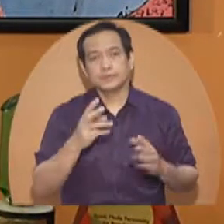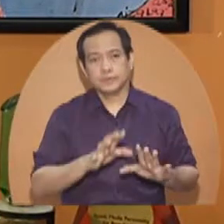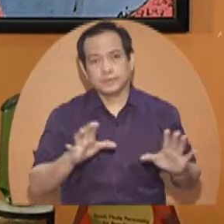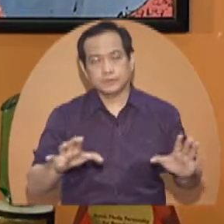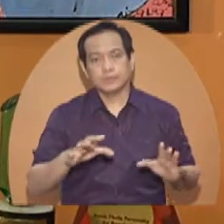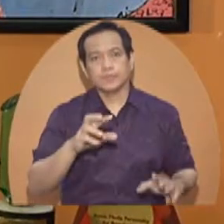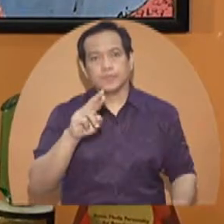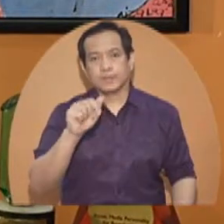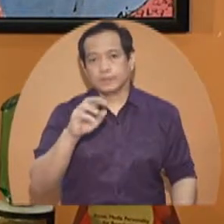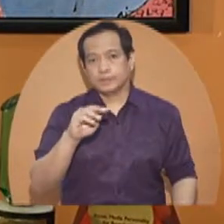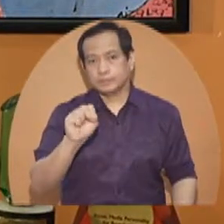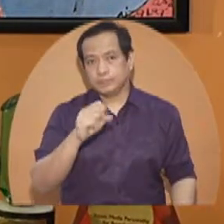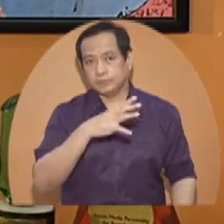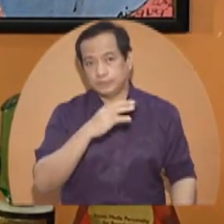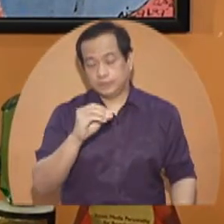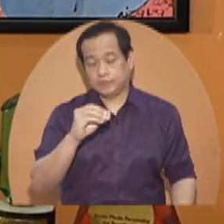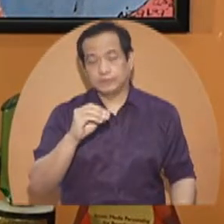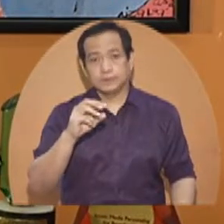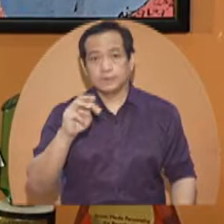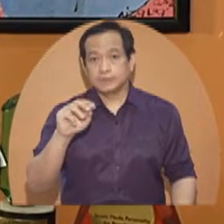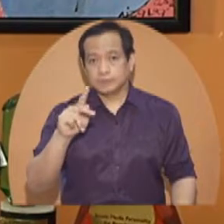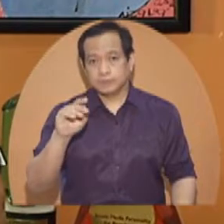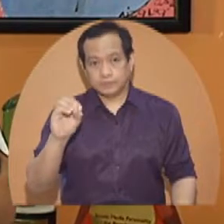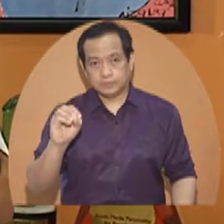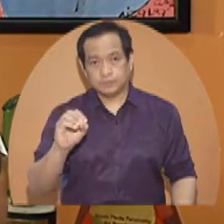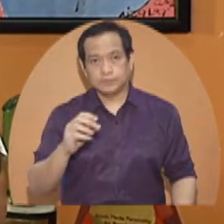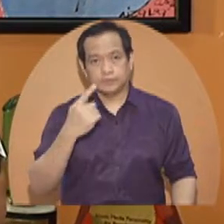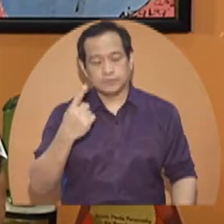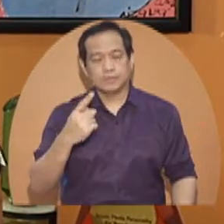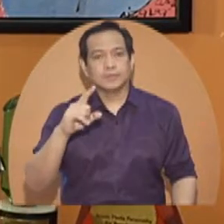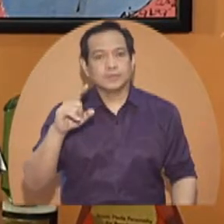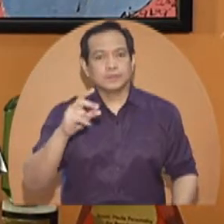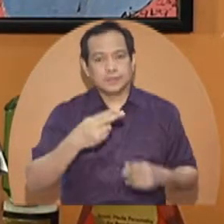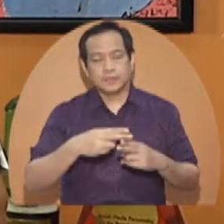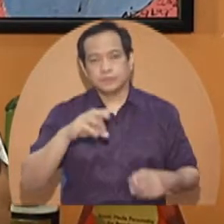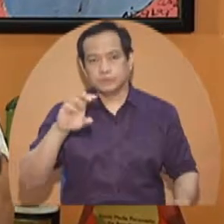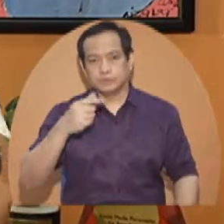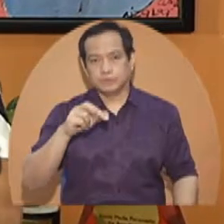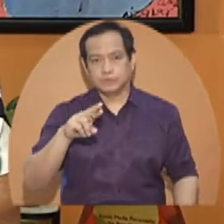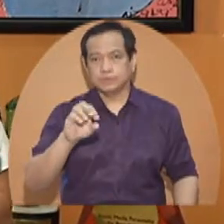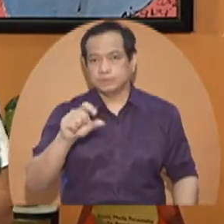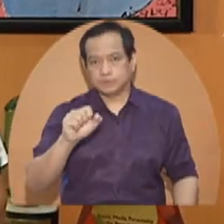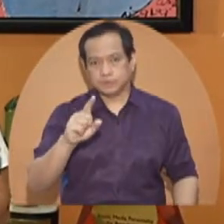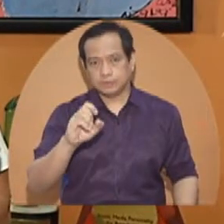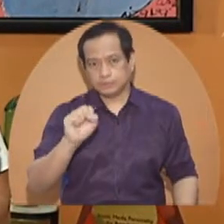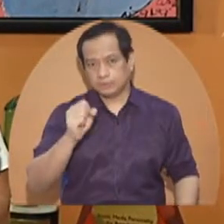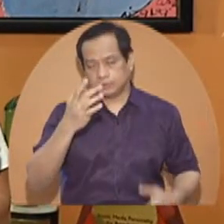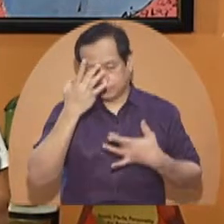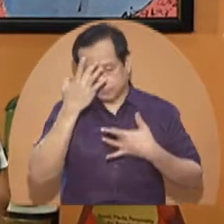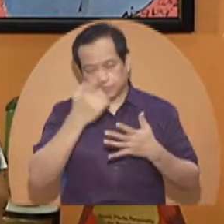Dalawang anak ang mag-asawang si Ramos at Nico Ramos. Isa dito ay si Charles na meron dinadalang